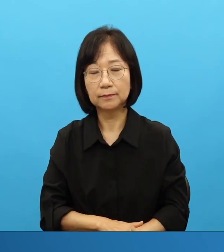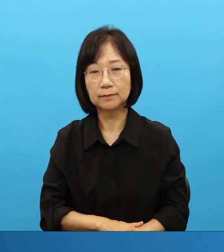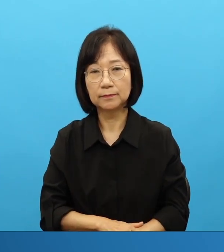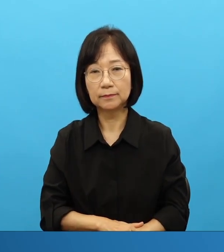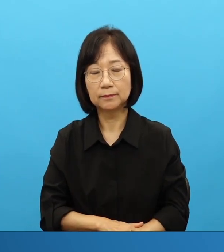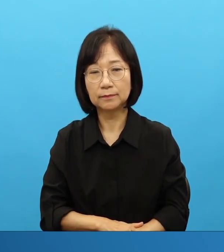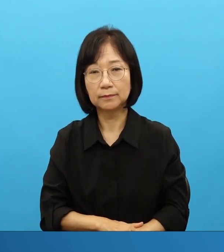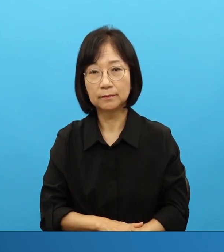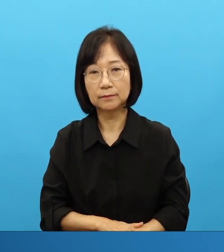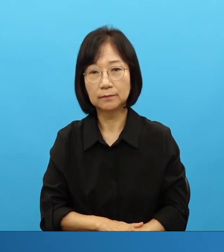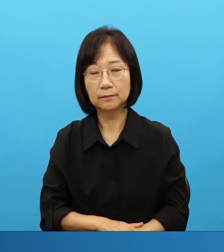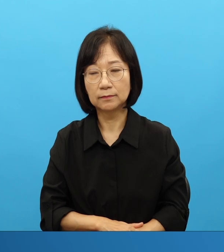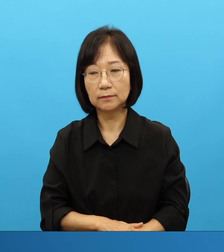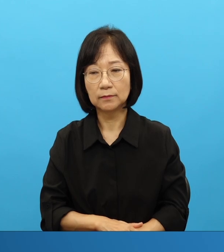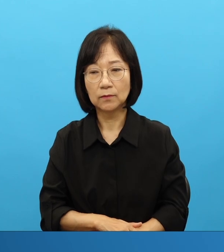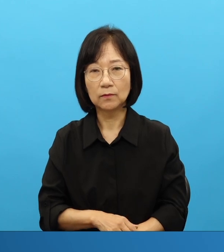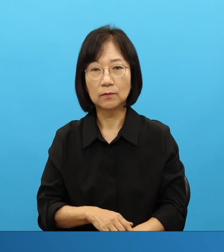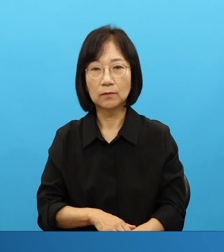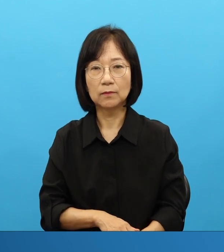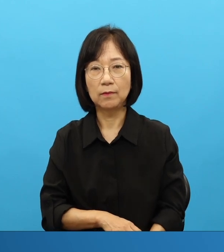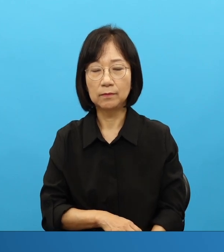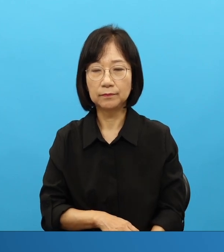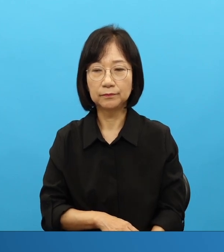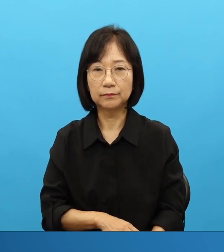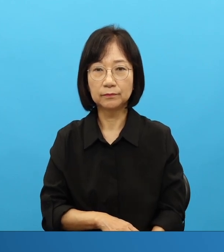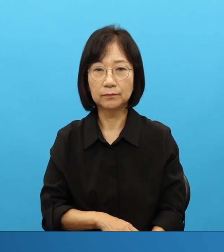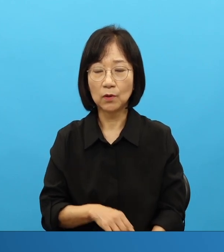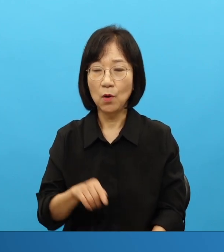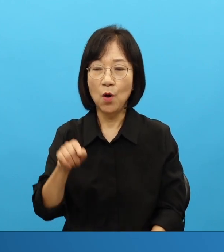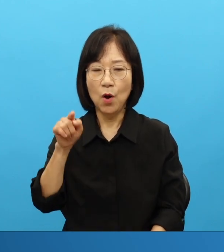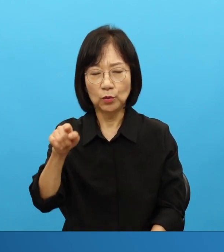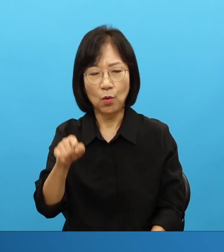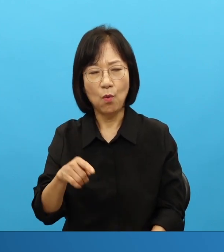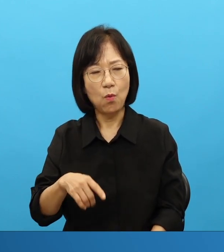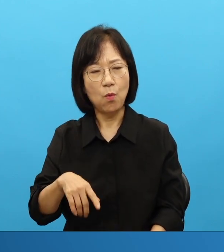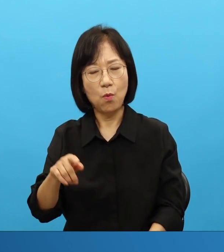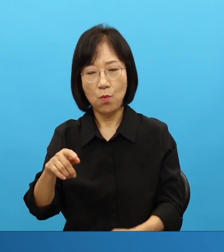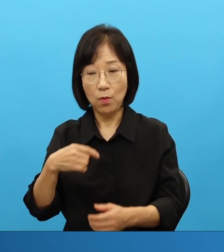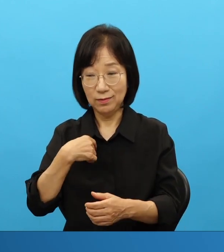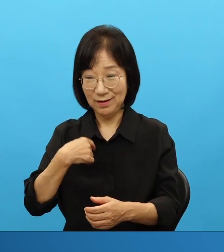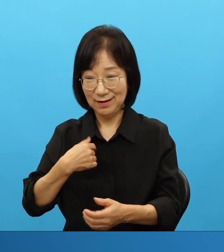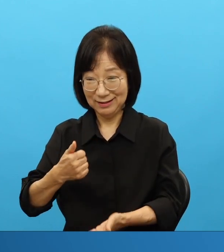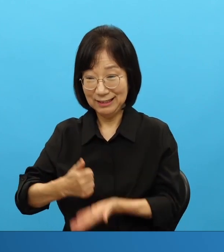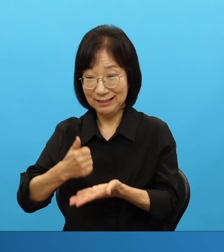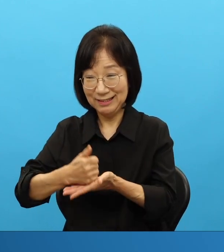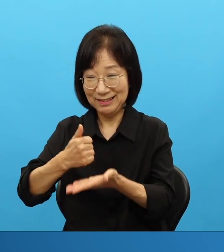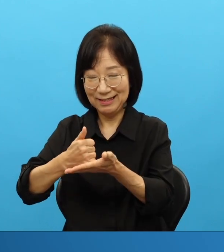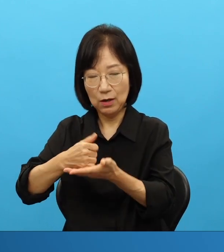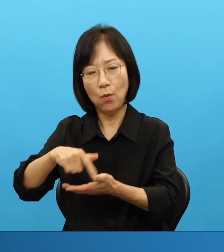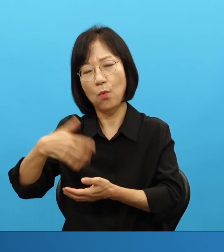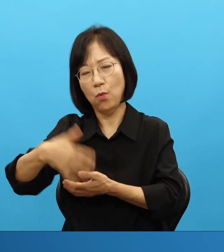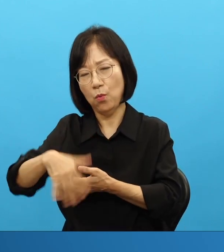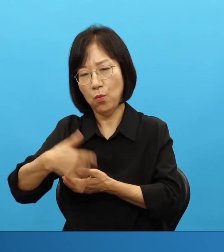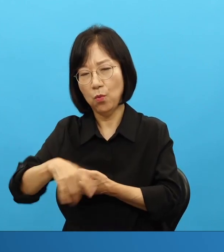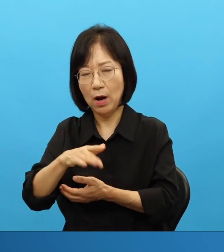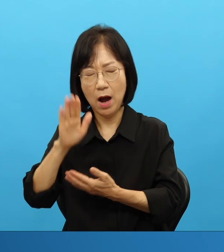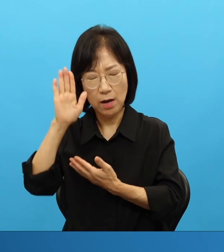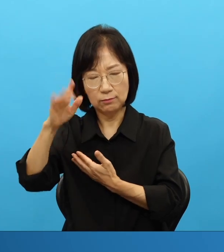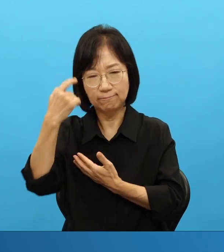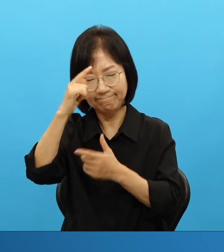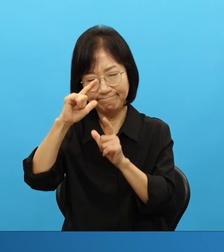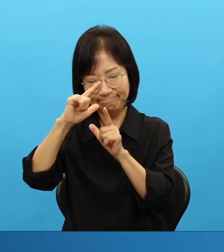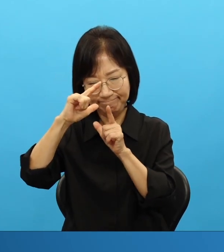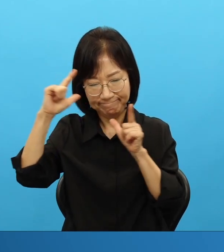앞으로 정말로 큰 힘을 될 거야. 이러는 거예요. He said to me, after seeing how you're running this errand, I was really deeply touched and inspired by you.